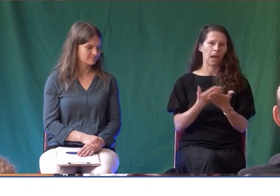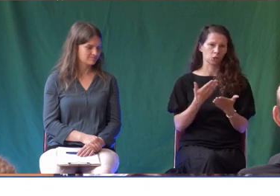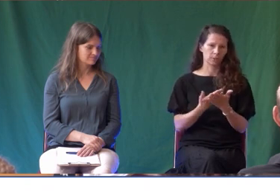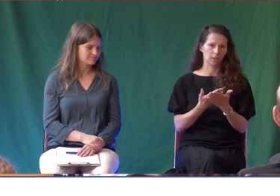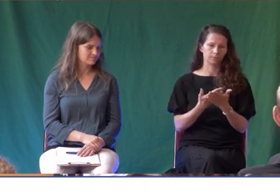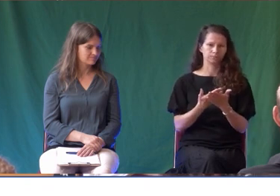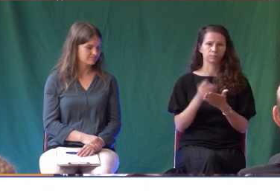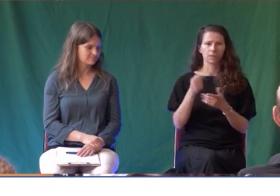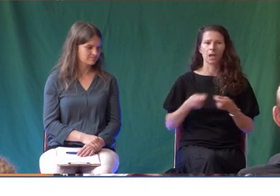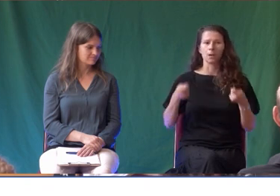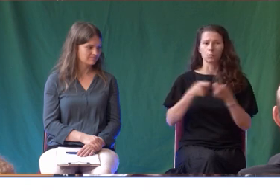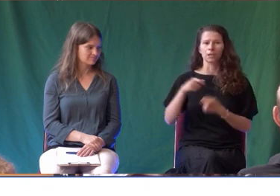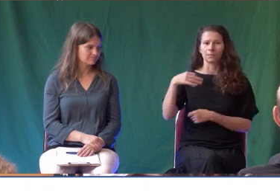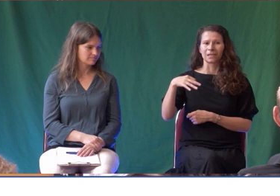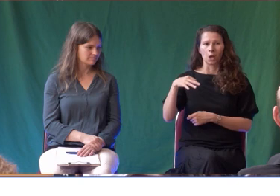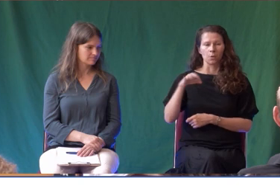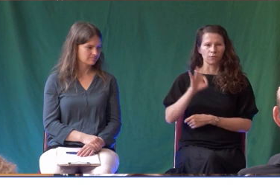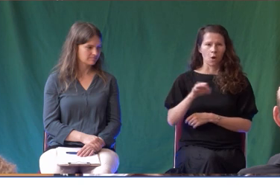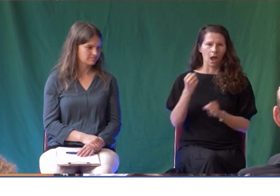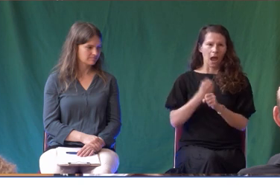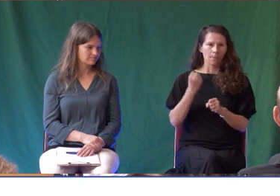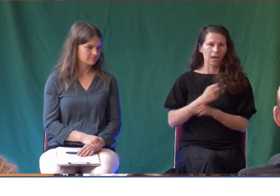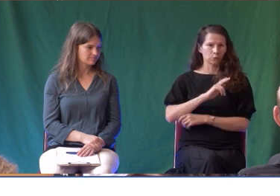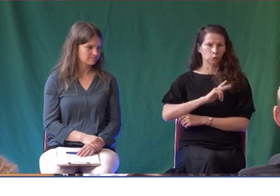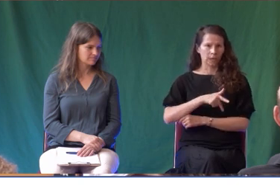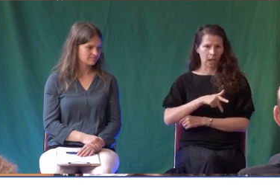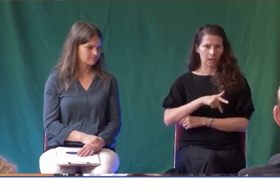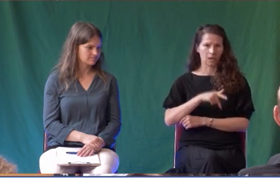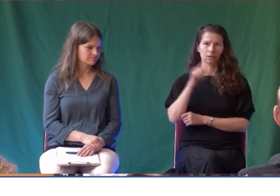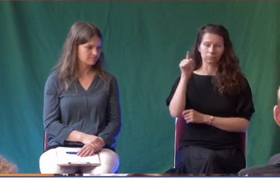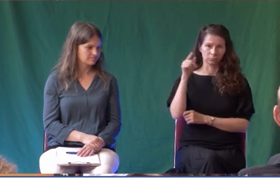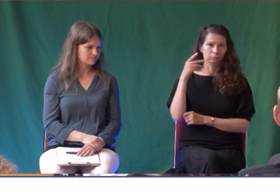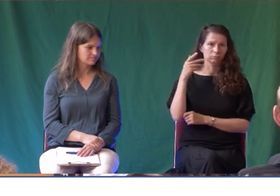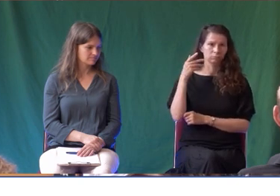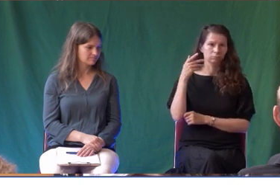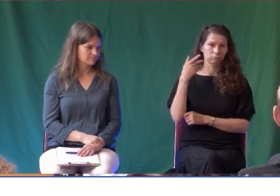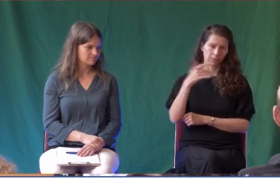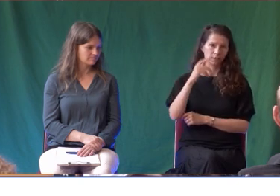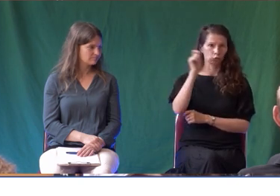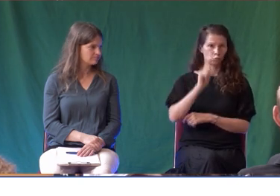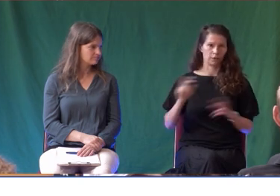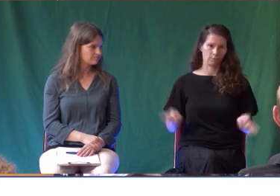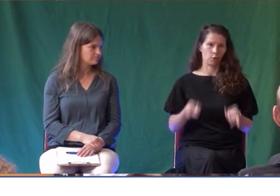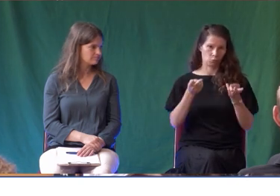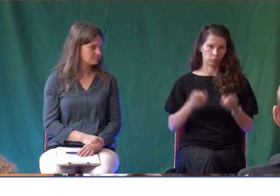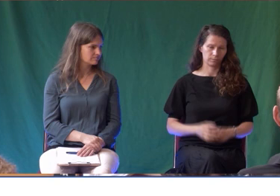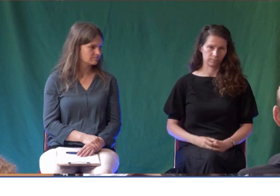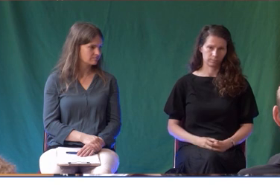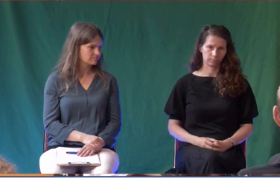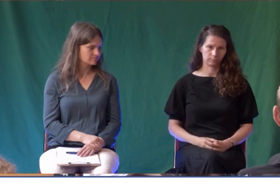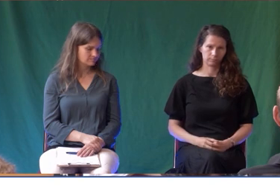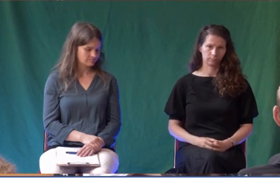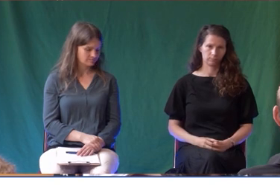das Bundesministerium für Arbeit und Soziales eine Studie gefördert sie haben